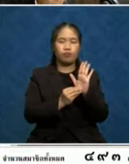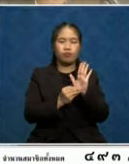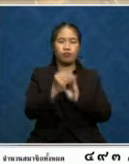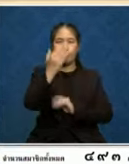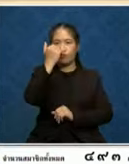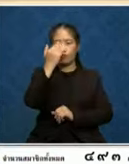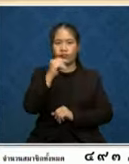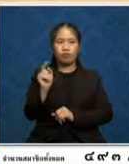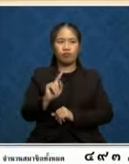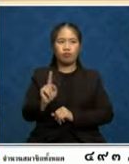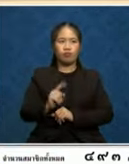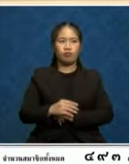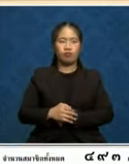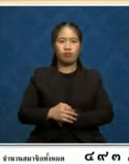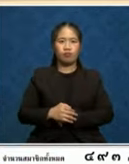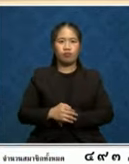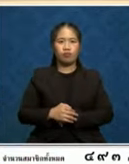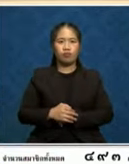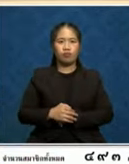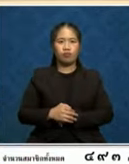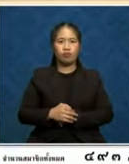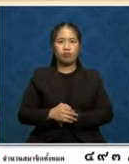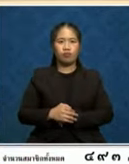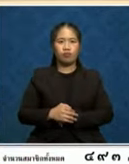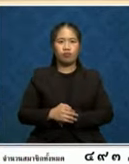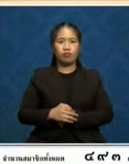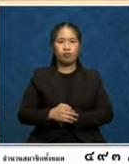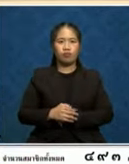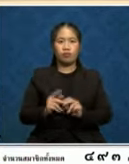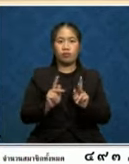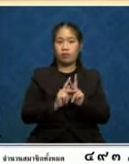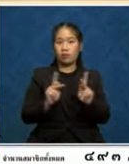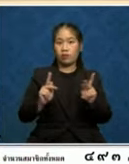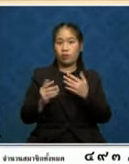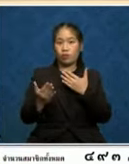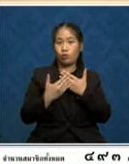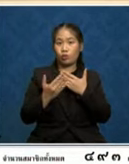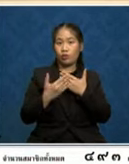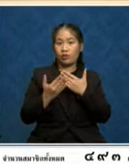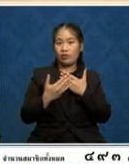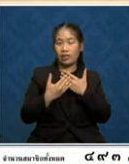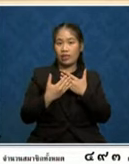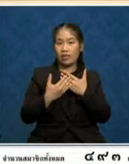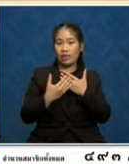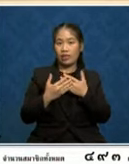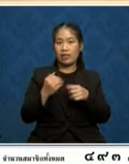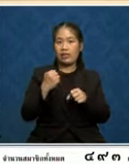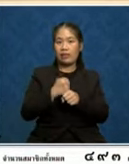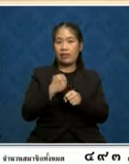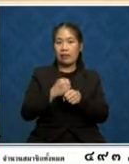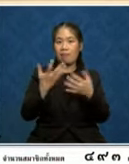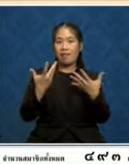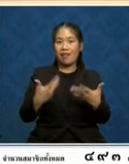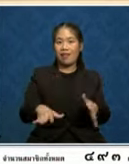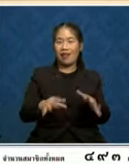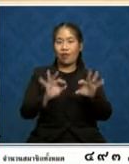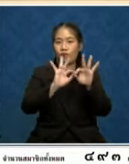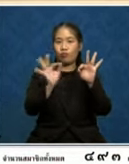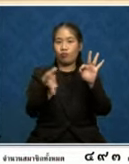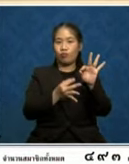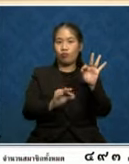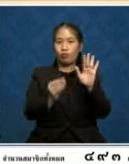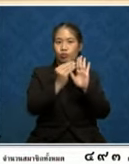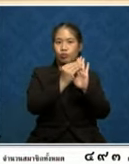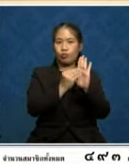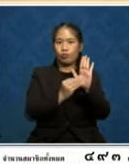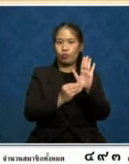า jurisd catกรรนิการถูกทกทวงกคอทำมา้วเกินหลกการผมเองหนว